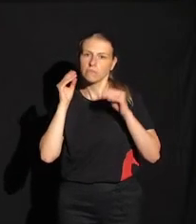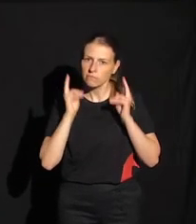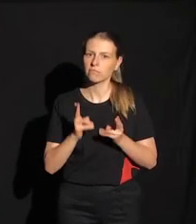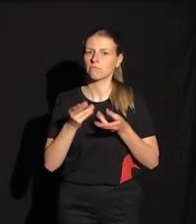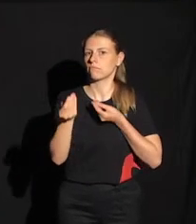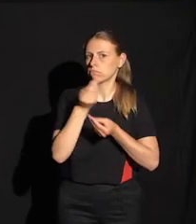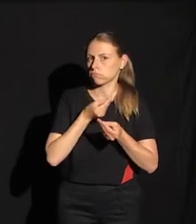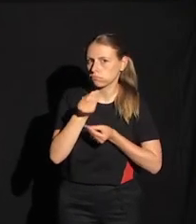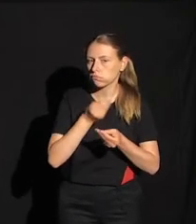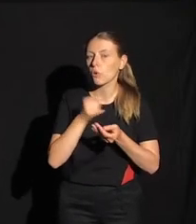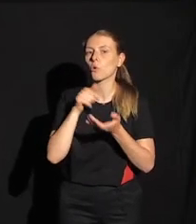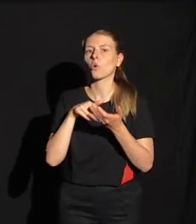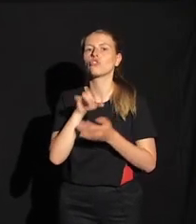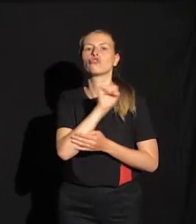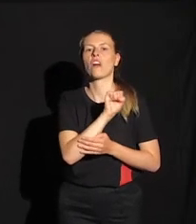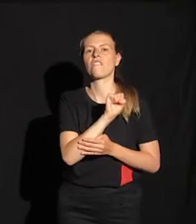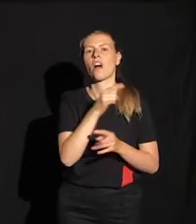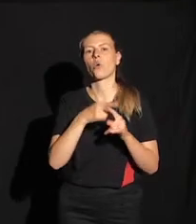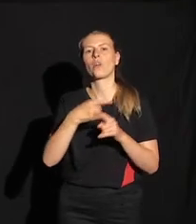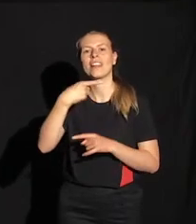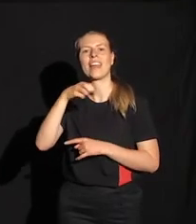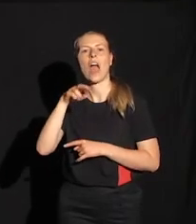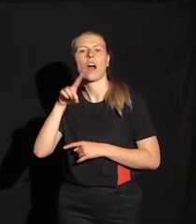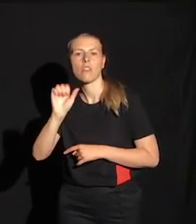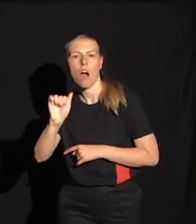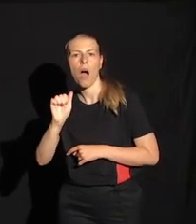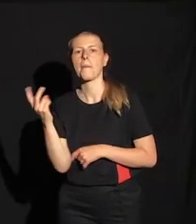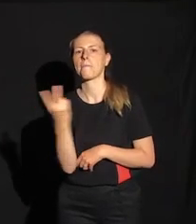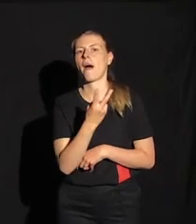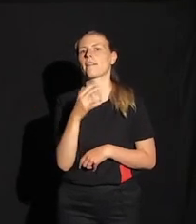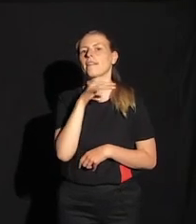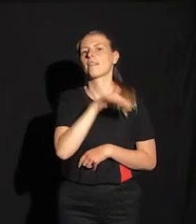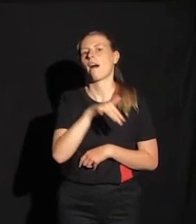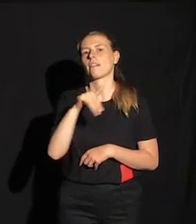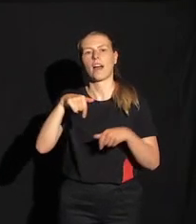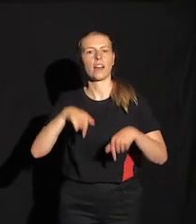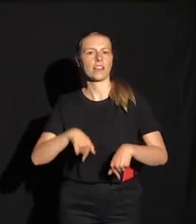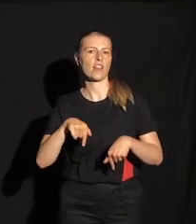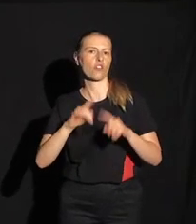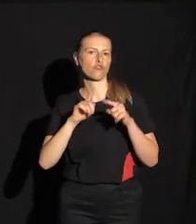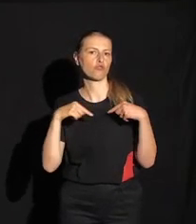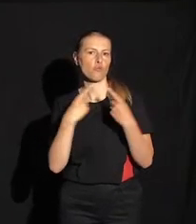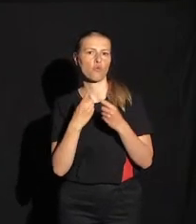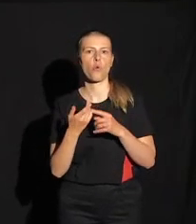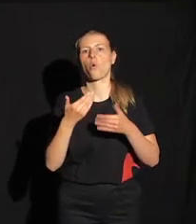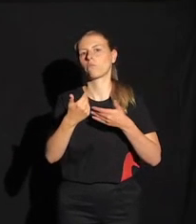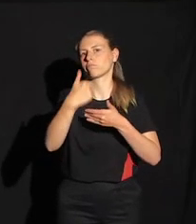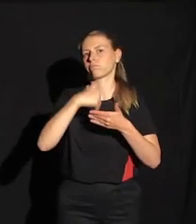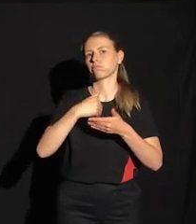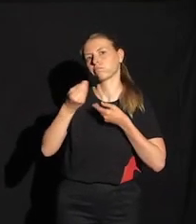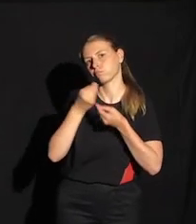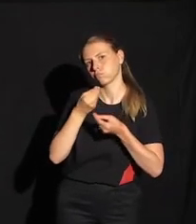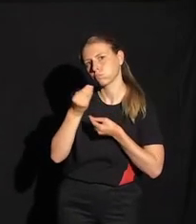im Studio und werden uns dann noch über ihre Arbeit und über ihre Projekte erzählen.